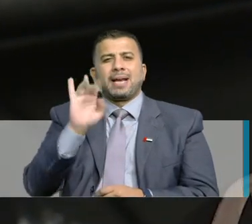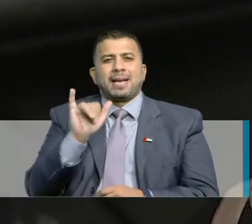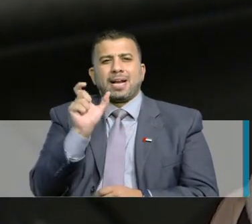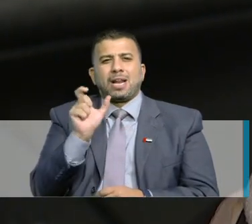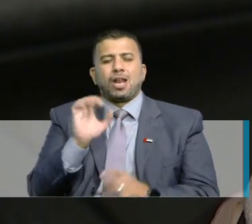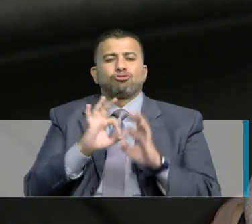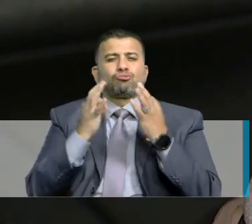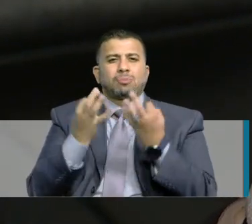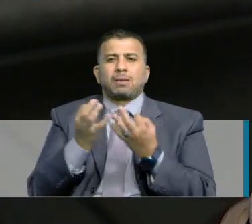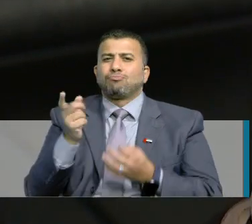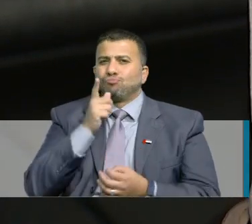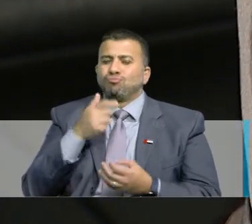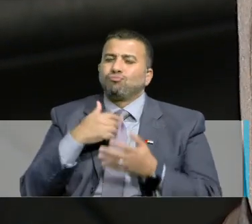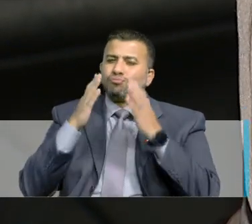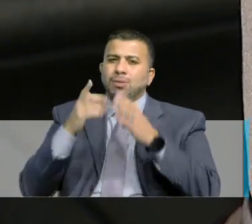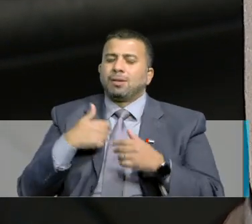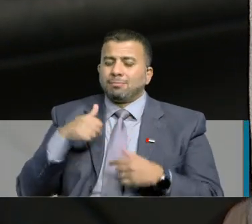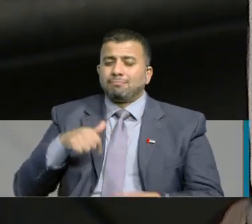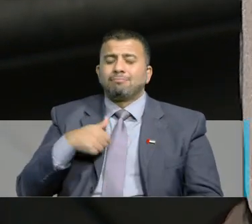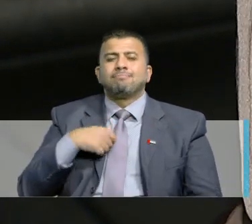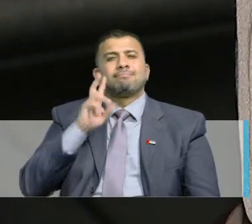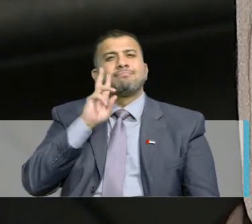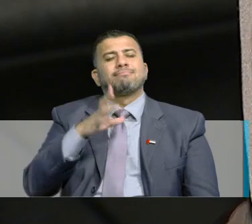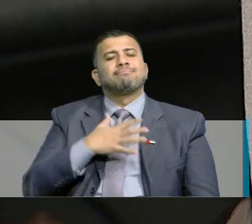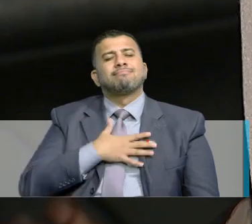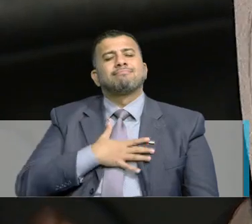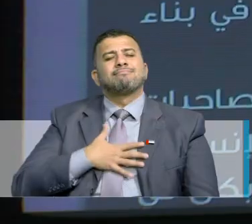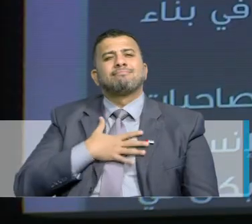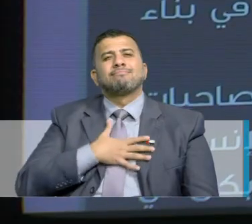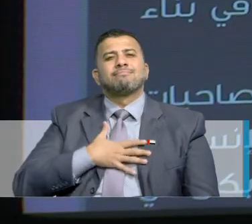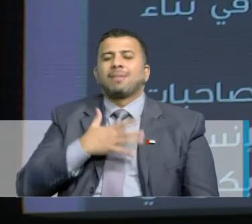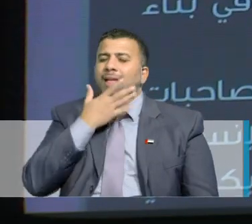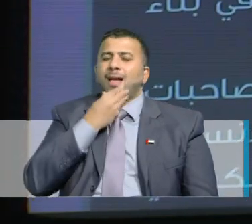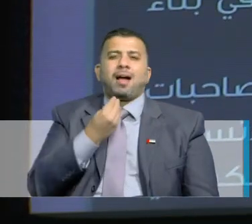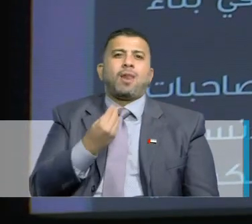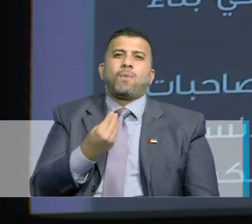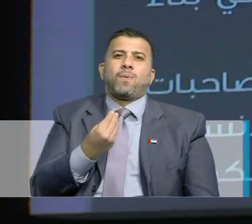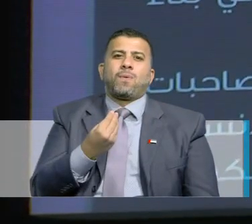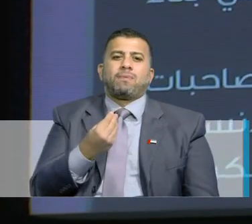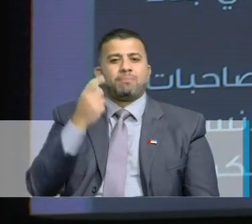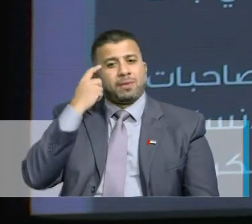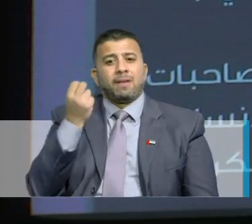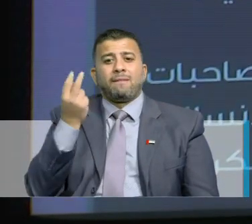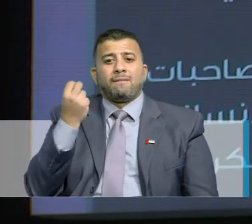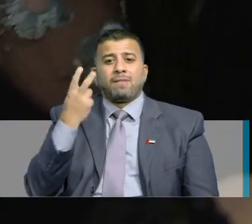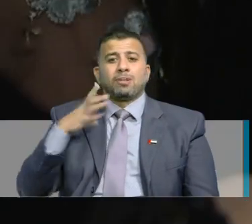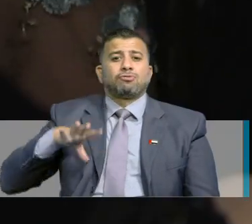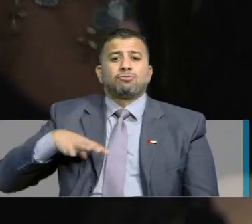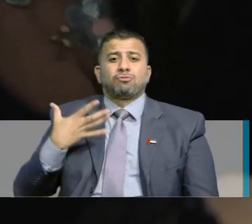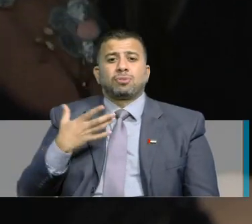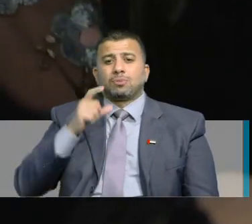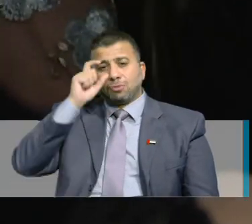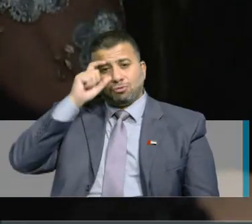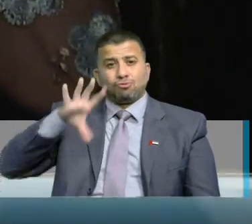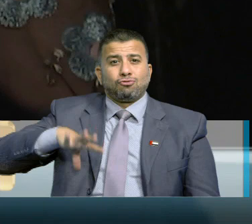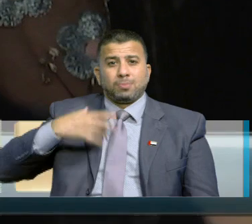خلتنا نعيش هيك لحظة كتير كانت حلوة. شكر كتير كبير للشيخة